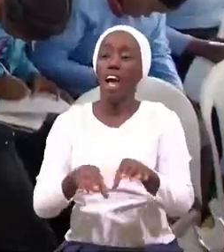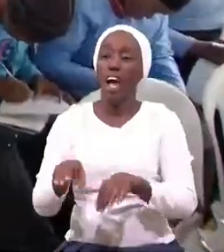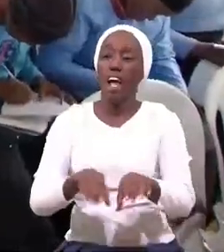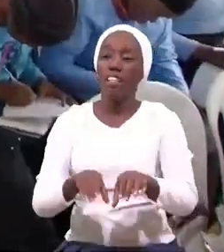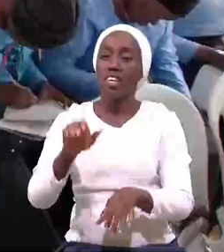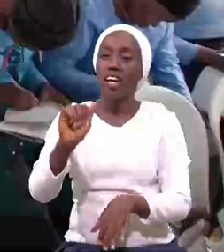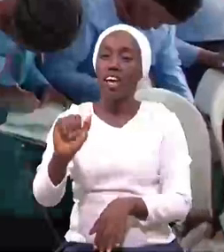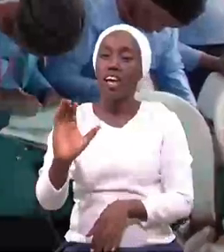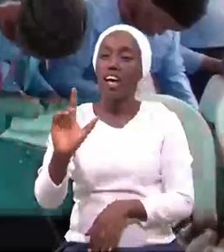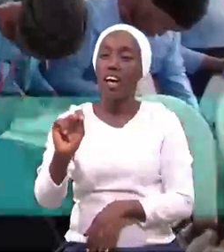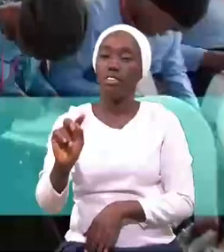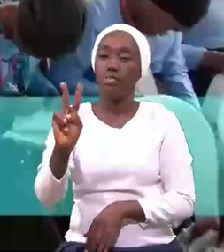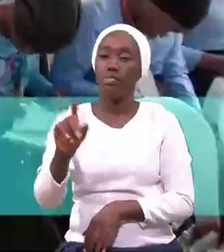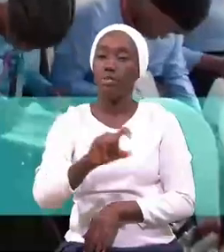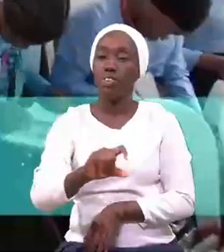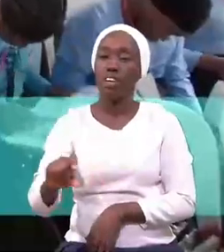verset 38.